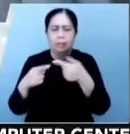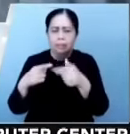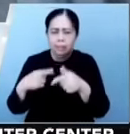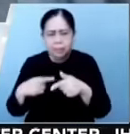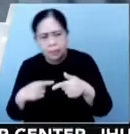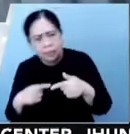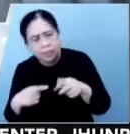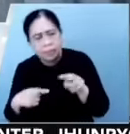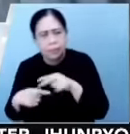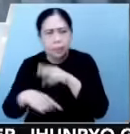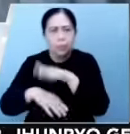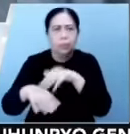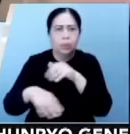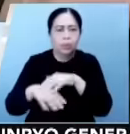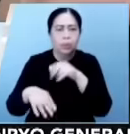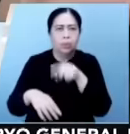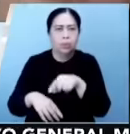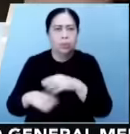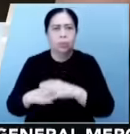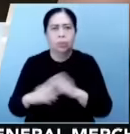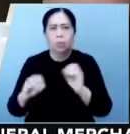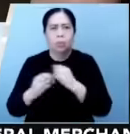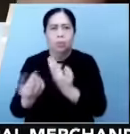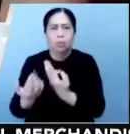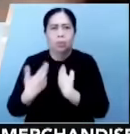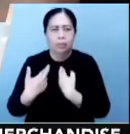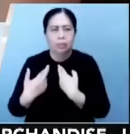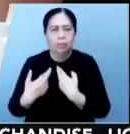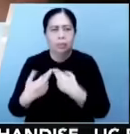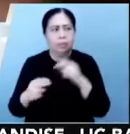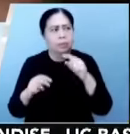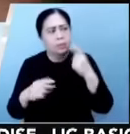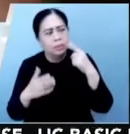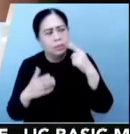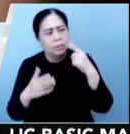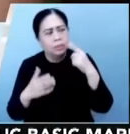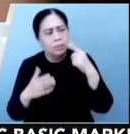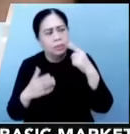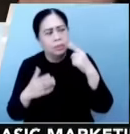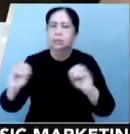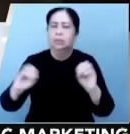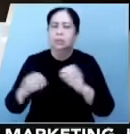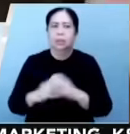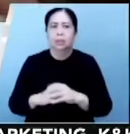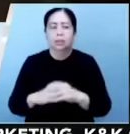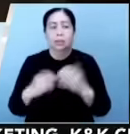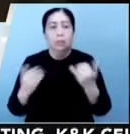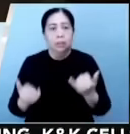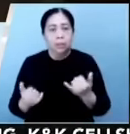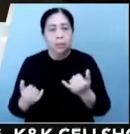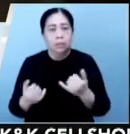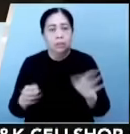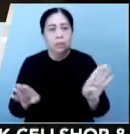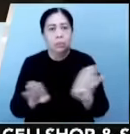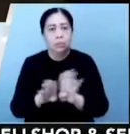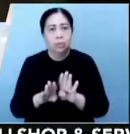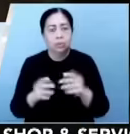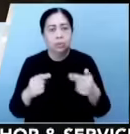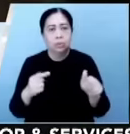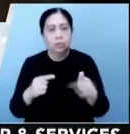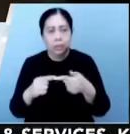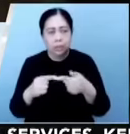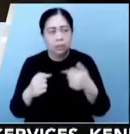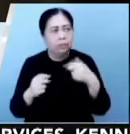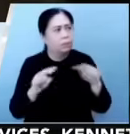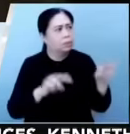tinawag ko siya. Walang sumasagot. Sumilip ako, wala rin. Ngayon, sinara ko yung gate, pumasok ako. Tinignan ko lahat ng